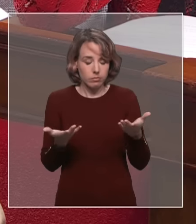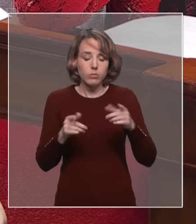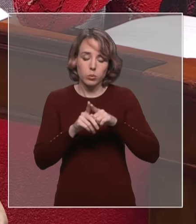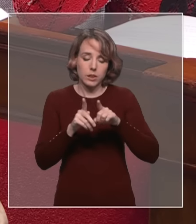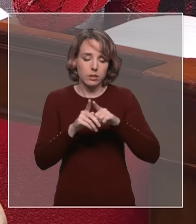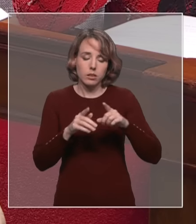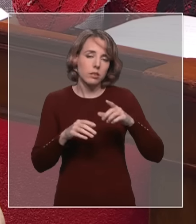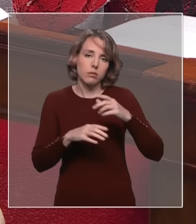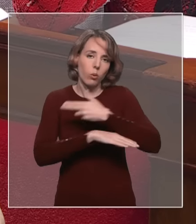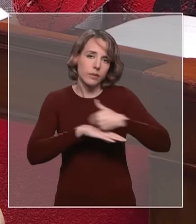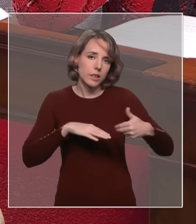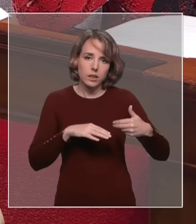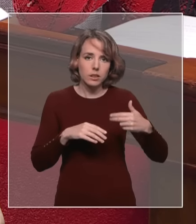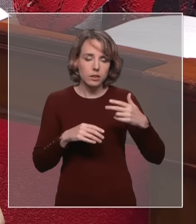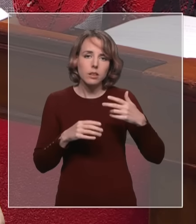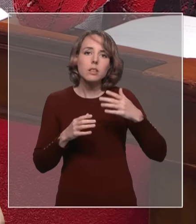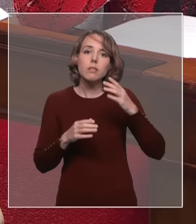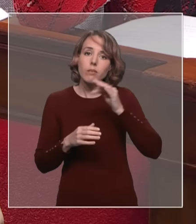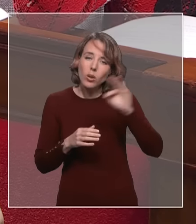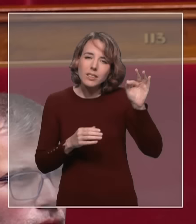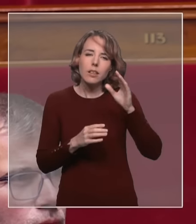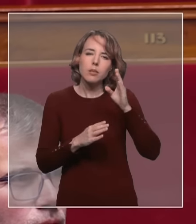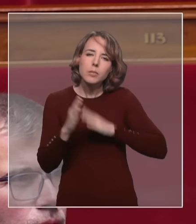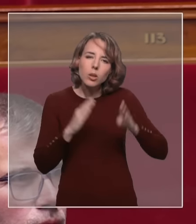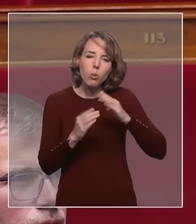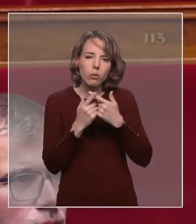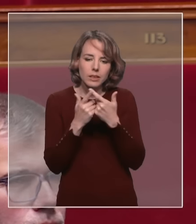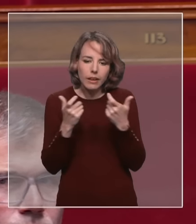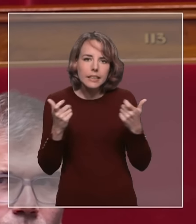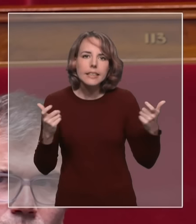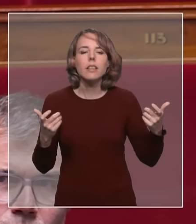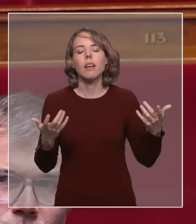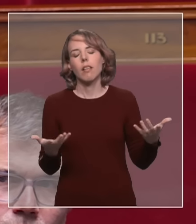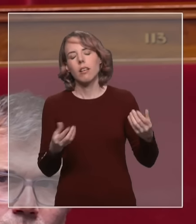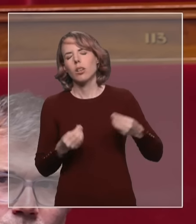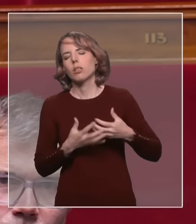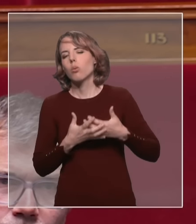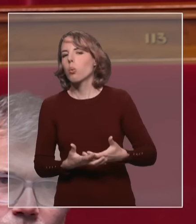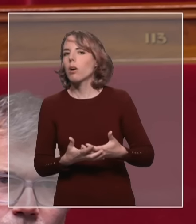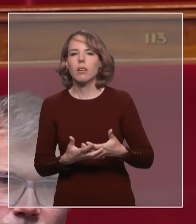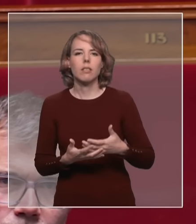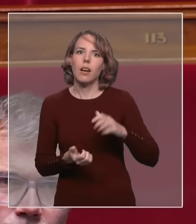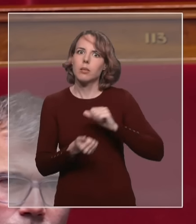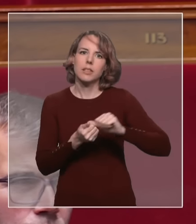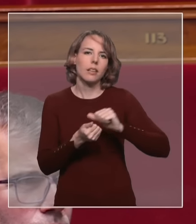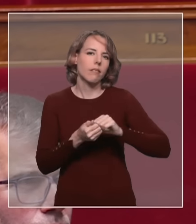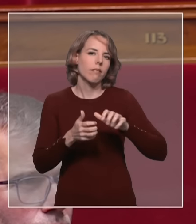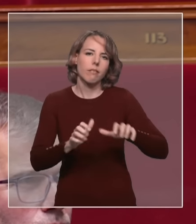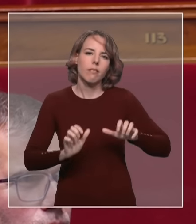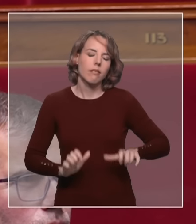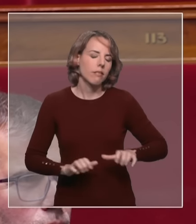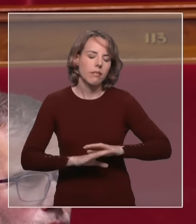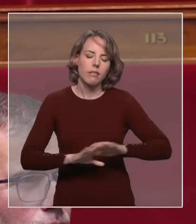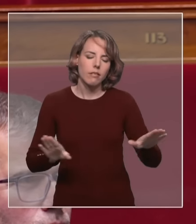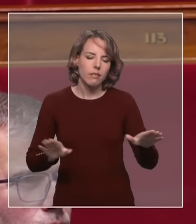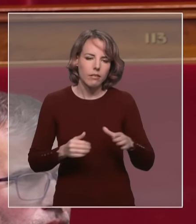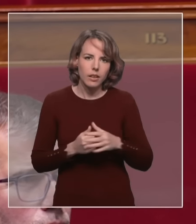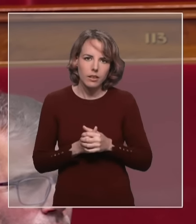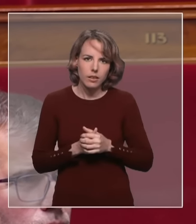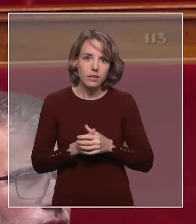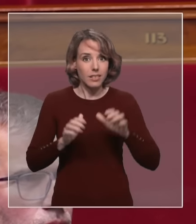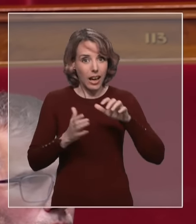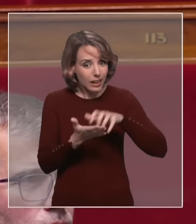français de la biodiversité, devenu pour eux un cauchemar administratif. Aujourd'hui, l'OFB doit disparaître.